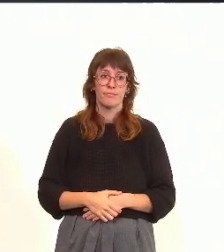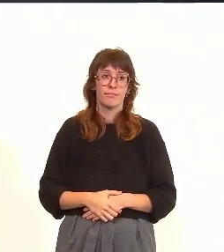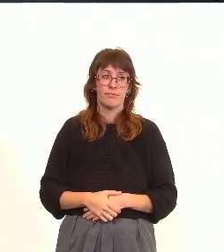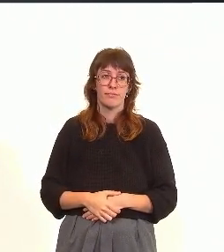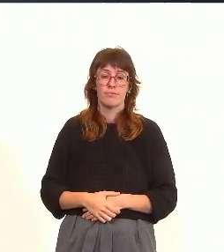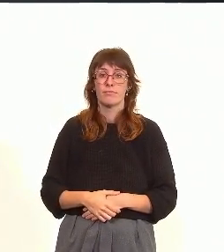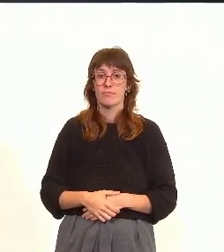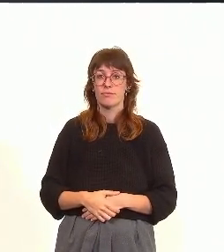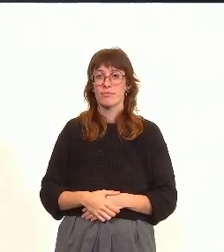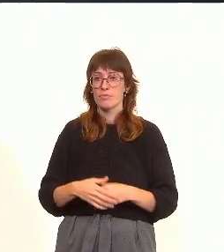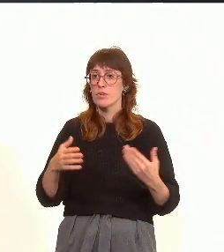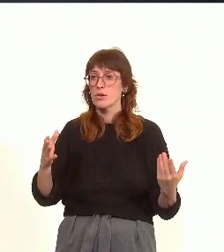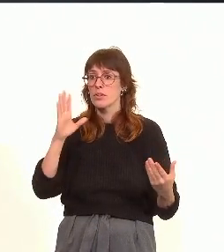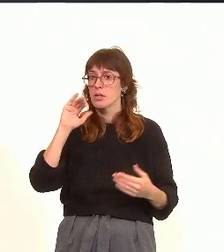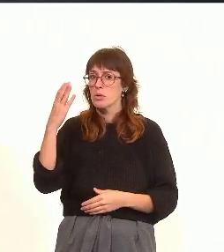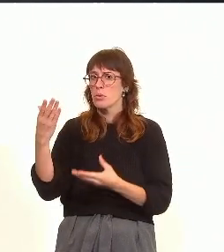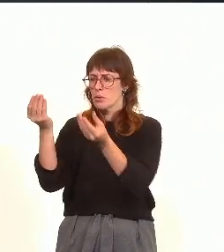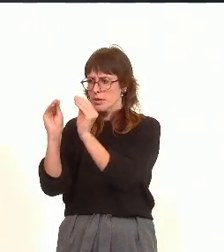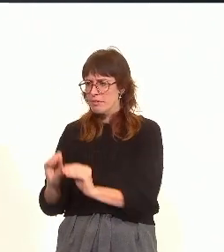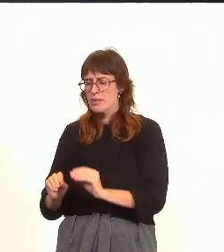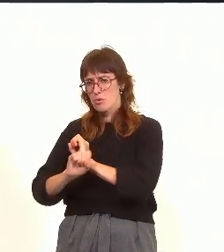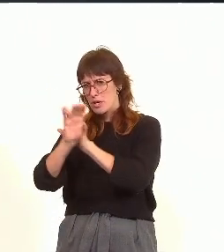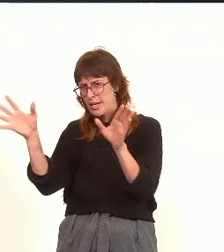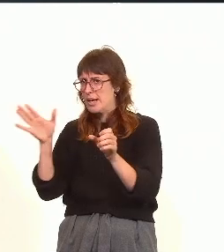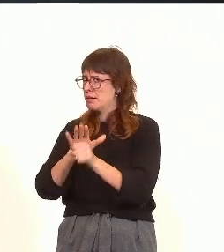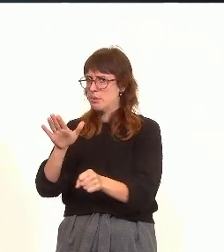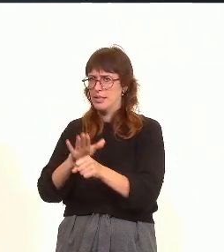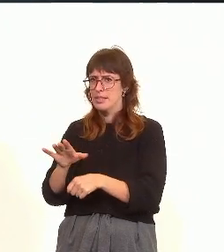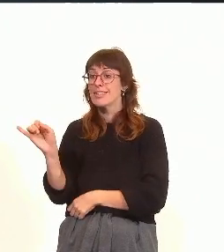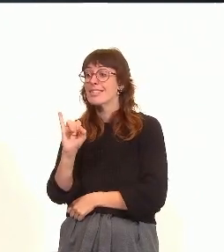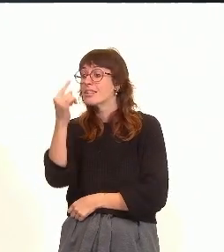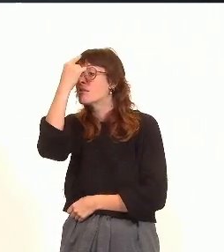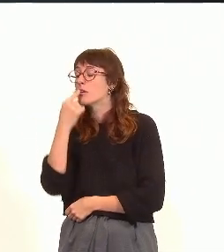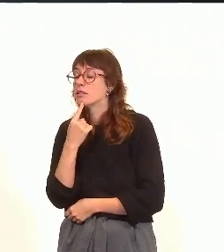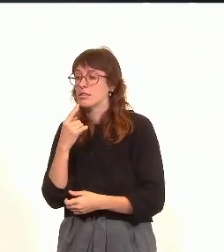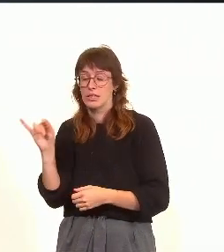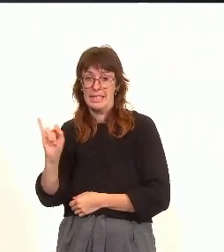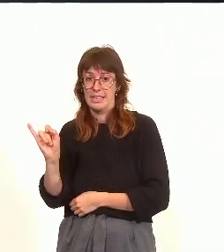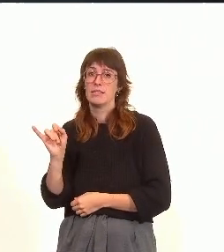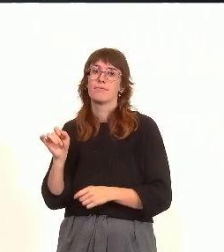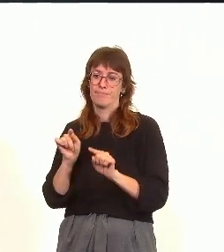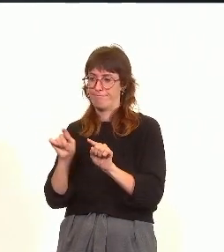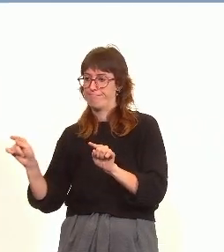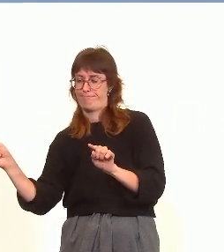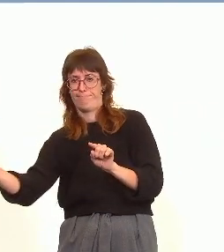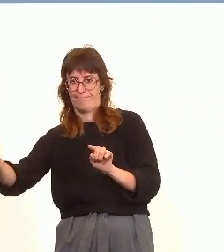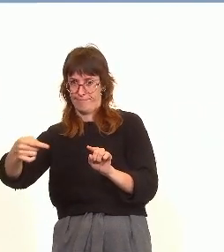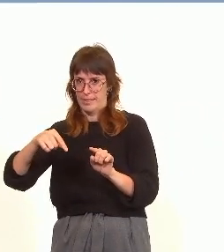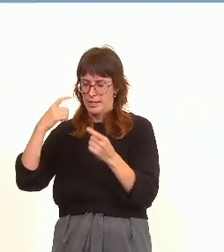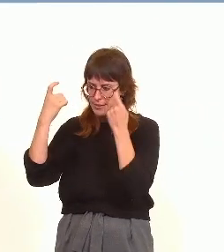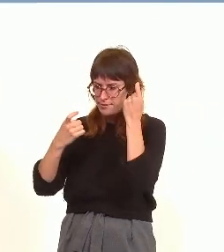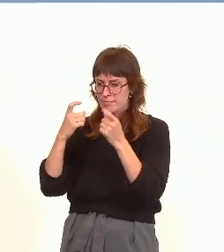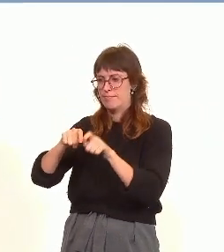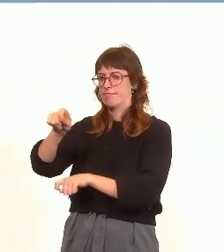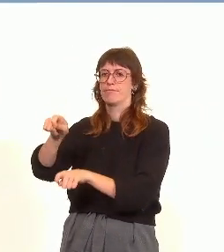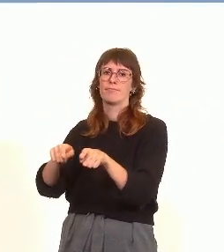dire, qui parfois peut être extrêmement vif, sur la définition du qui est la personne concernée. Et ensuite, il faudrait discuter,